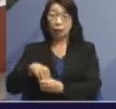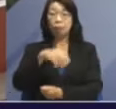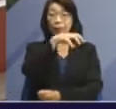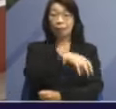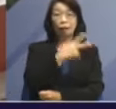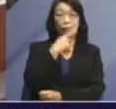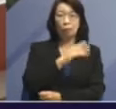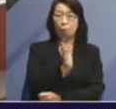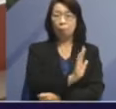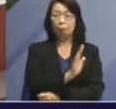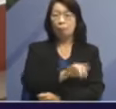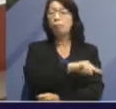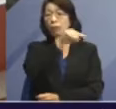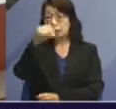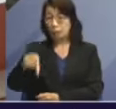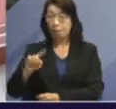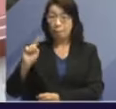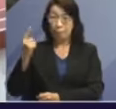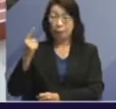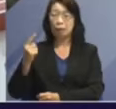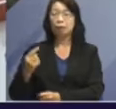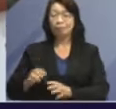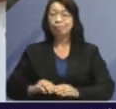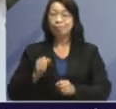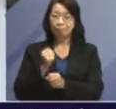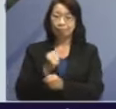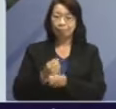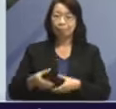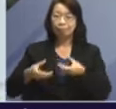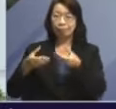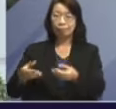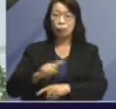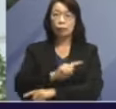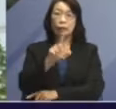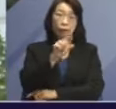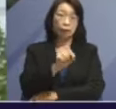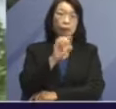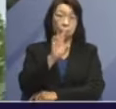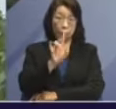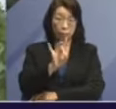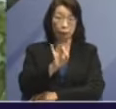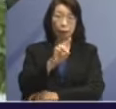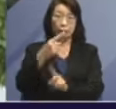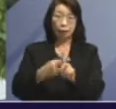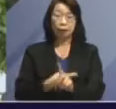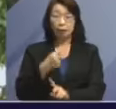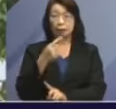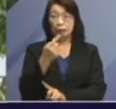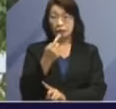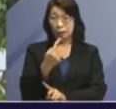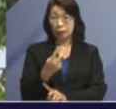มายังอาคารที่ทำการศาลจังหวัดพิษณุโลกหลังใหม่เมื่อวันที่28มีนาคม